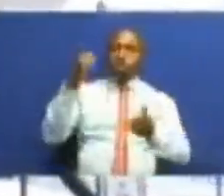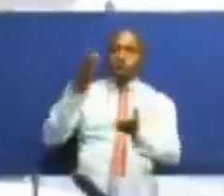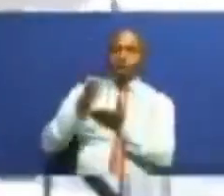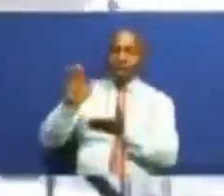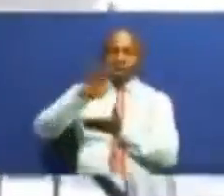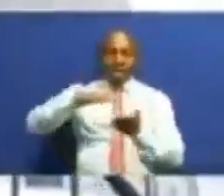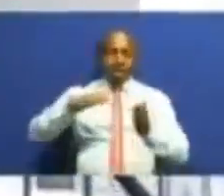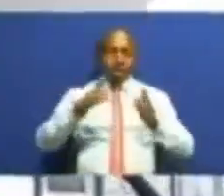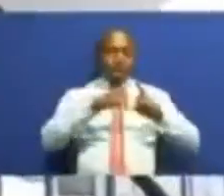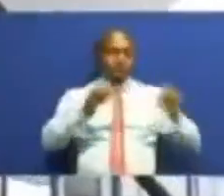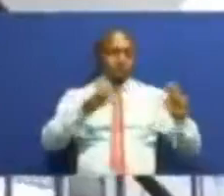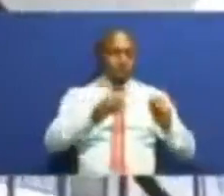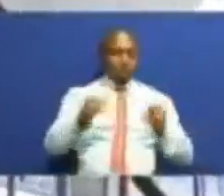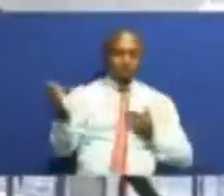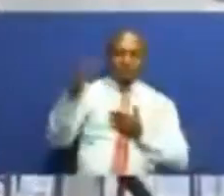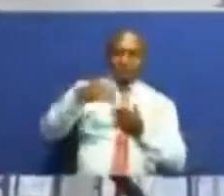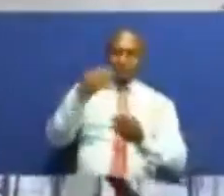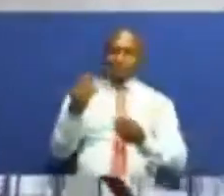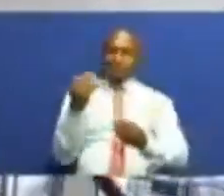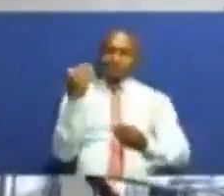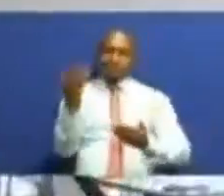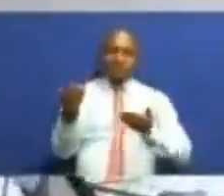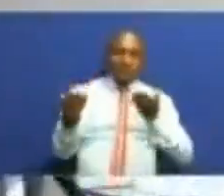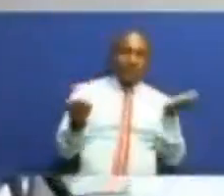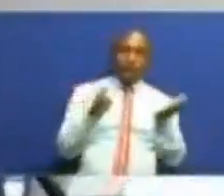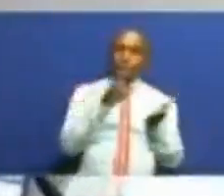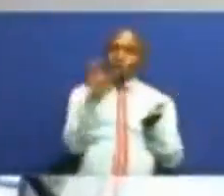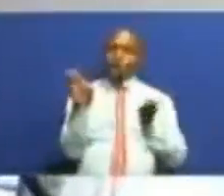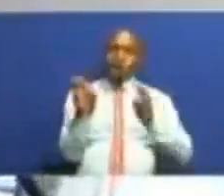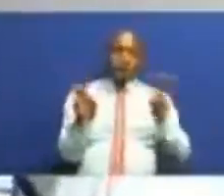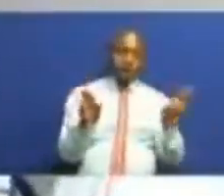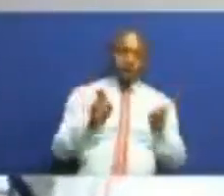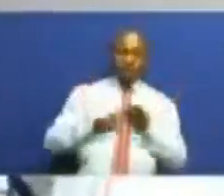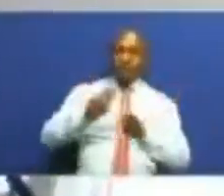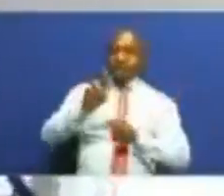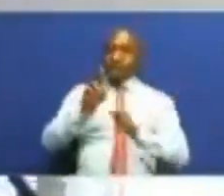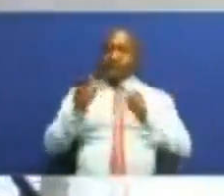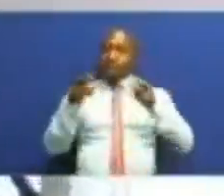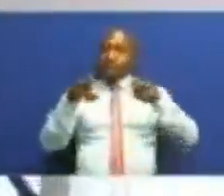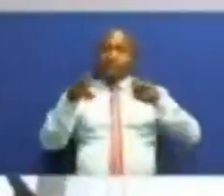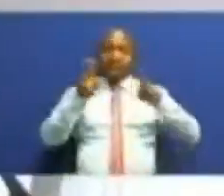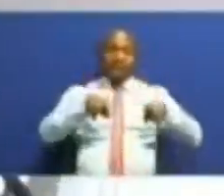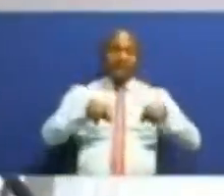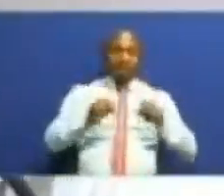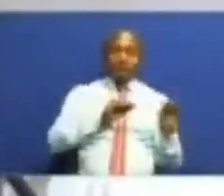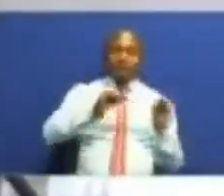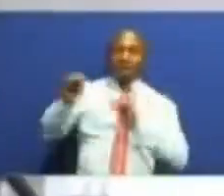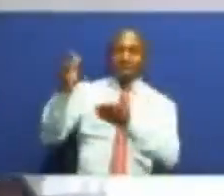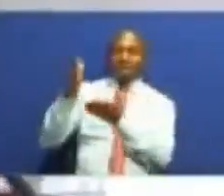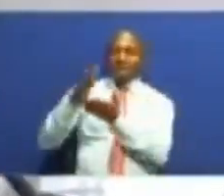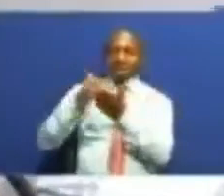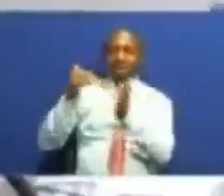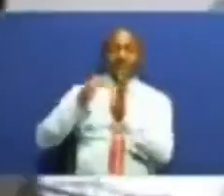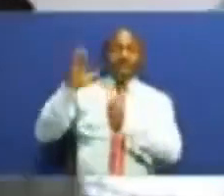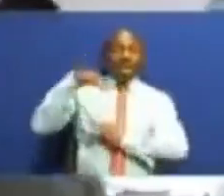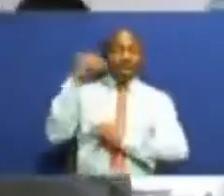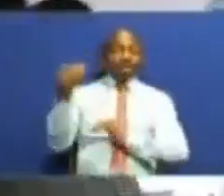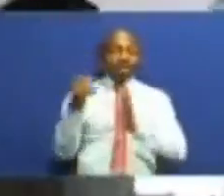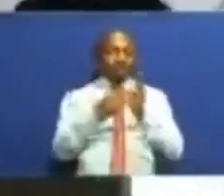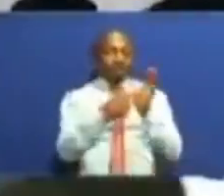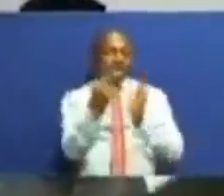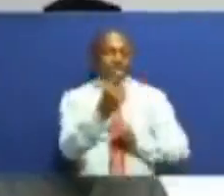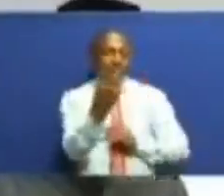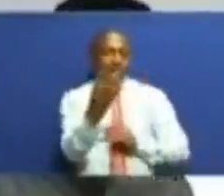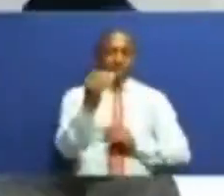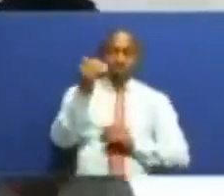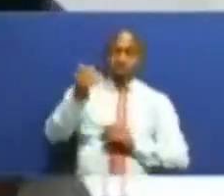Baada ya pande zote mbili kuwasilisha hoja zao hapo, hakimu Simba ameahirisha shauri hilo hadi kesho tarehe 24 Januari mwaka